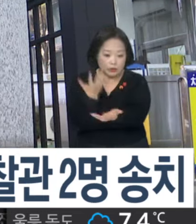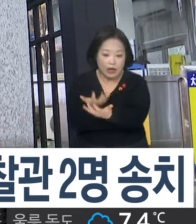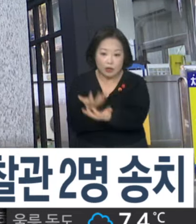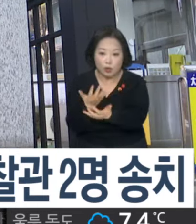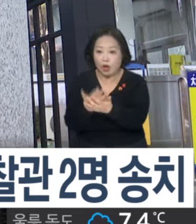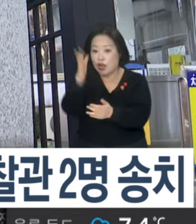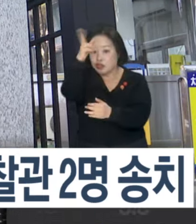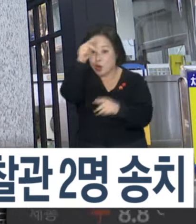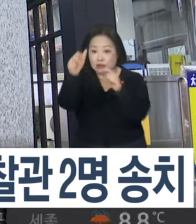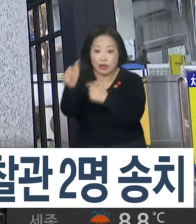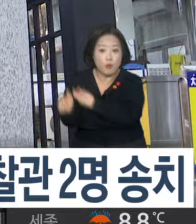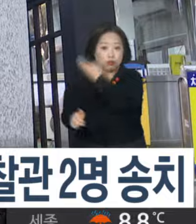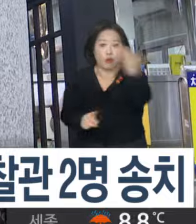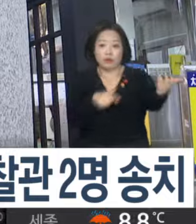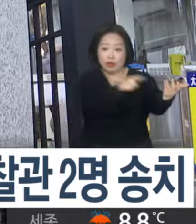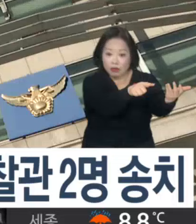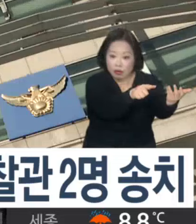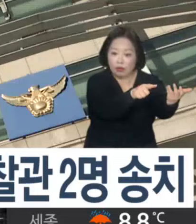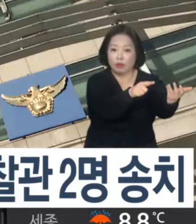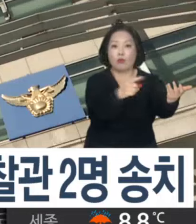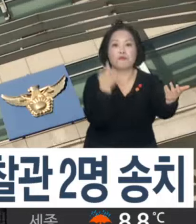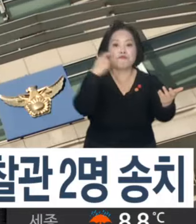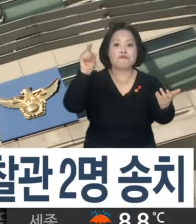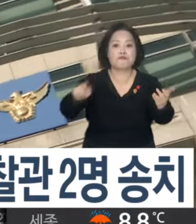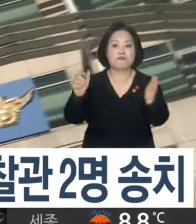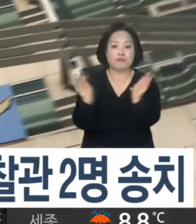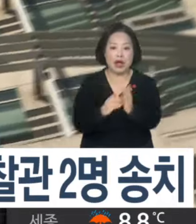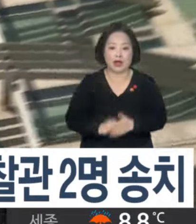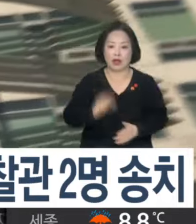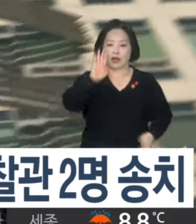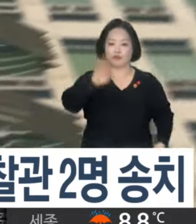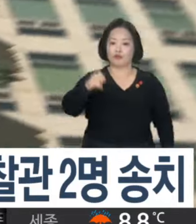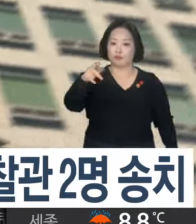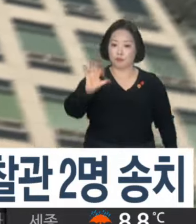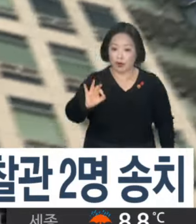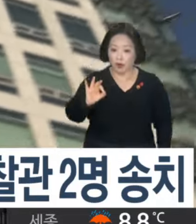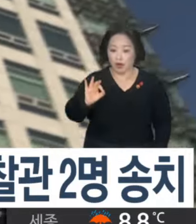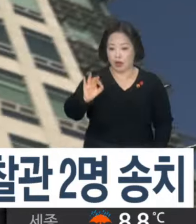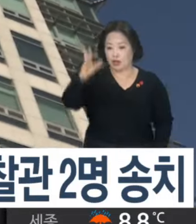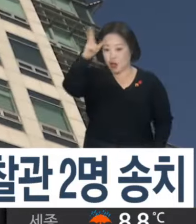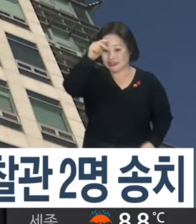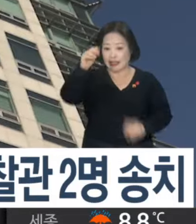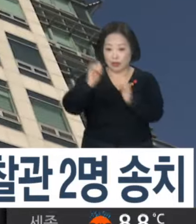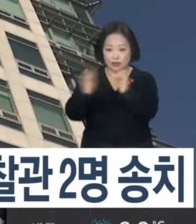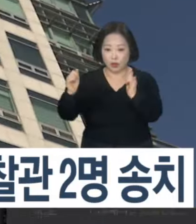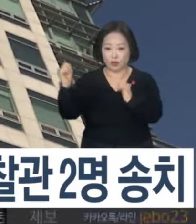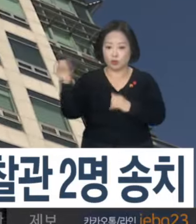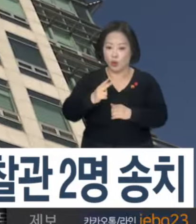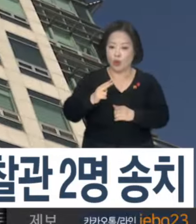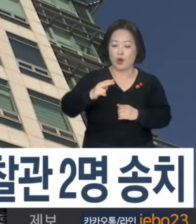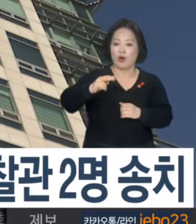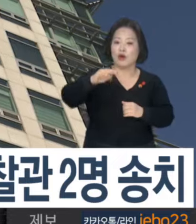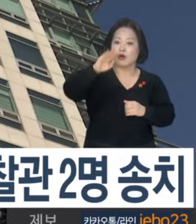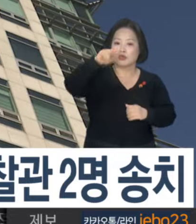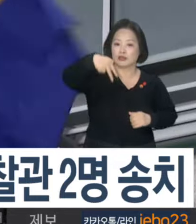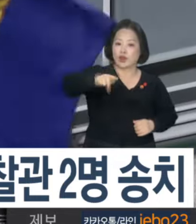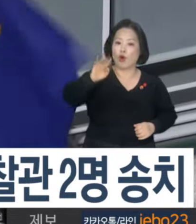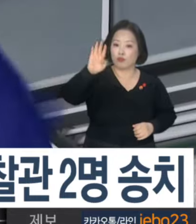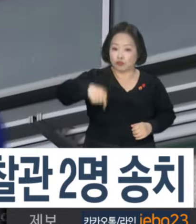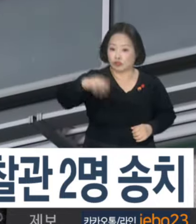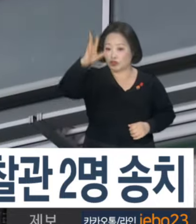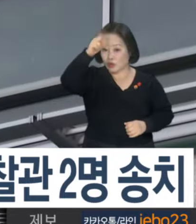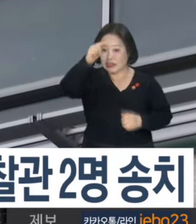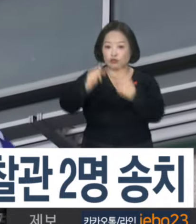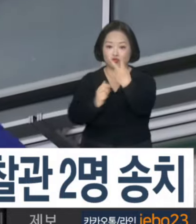경찰청은 공무상 기밀누설 등의 혐의로 부평 경찰서 소속 a 경의와 서부 경찰서 소속 B 경의를 불구속